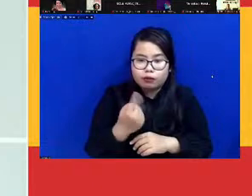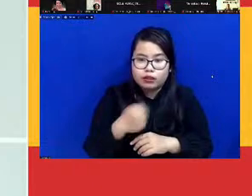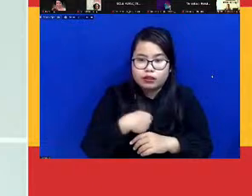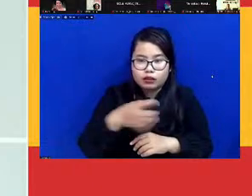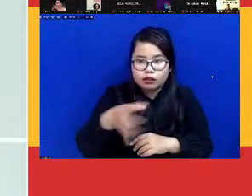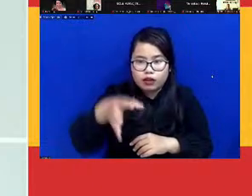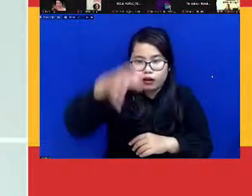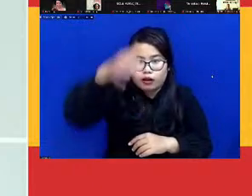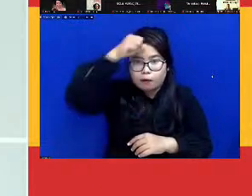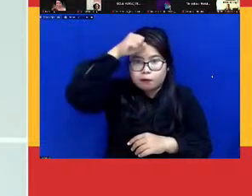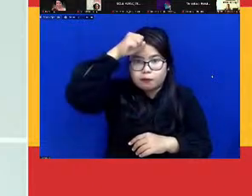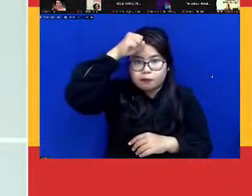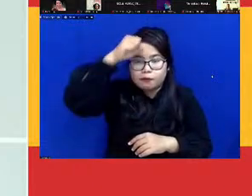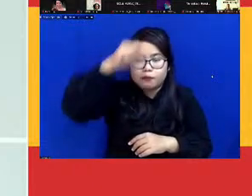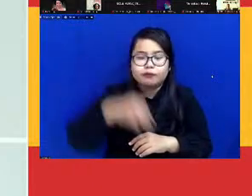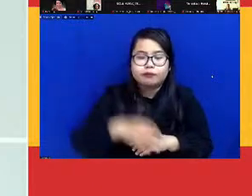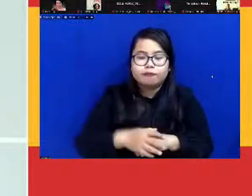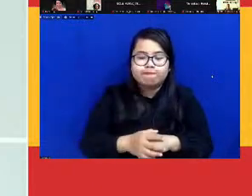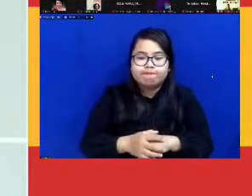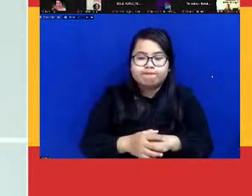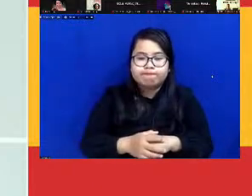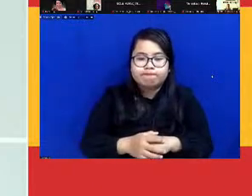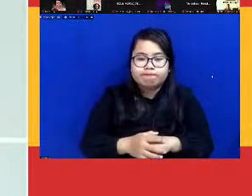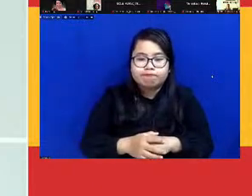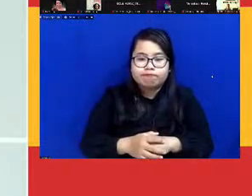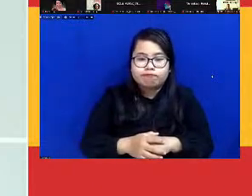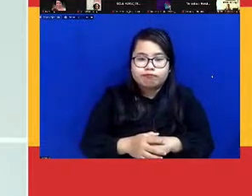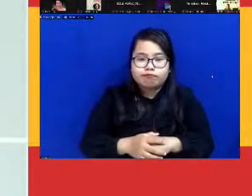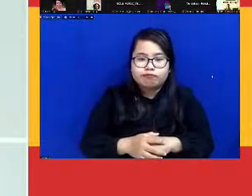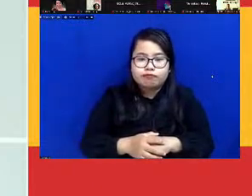tanggap bagaimana